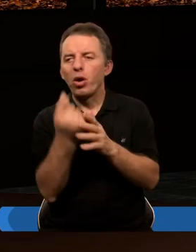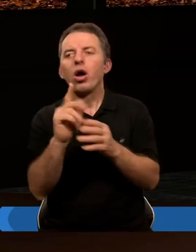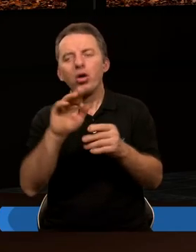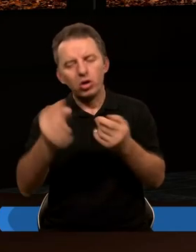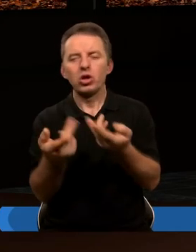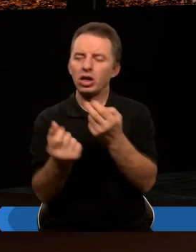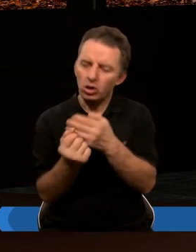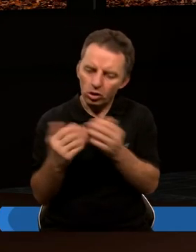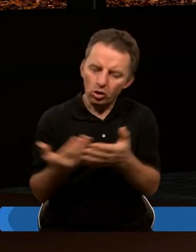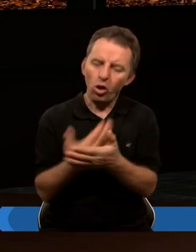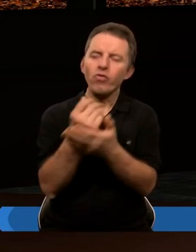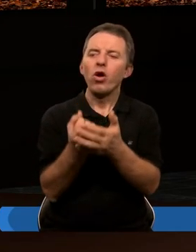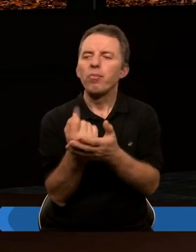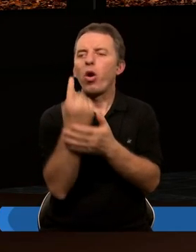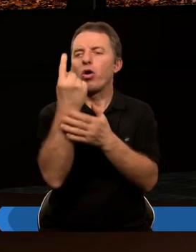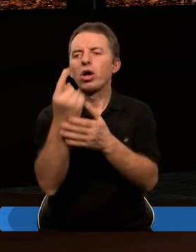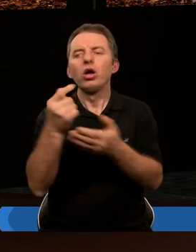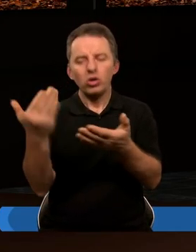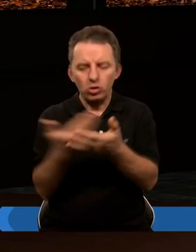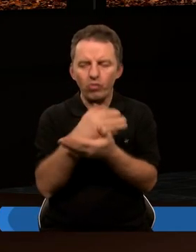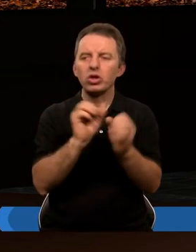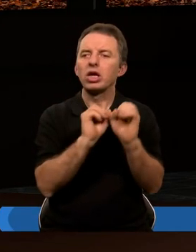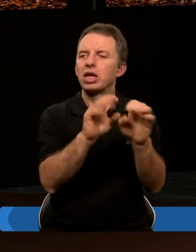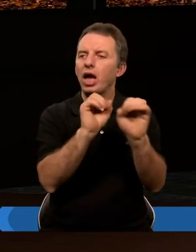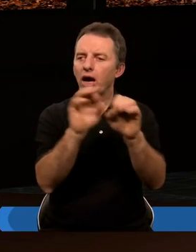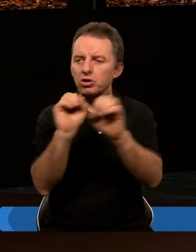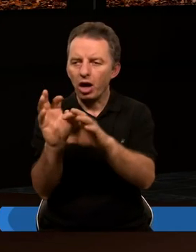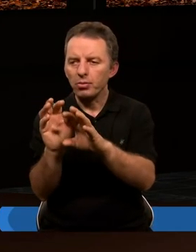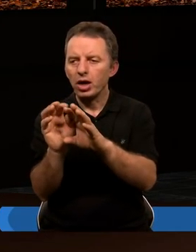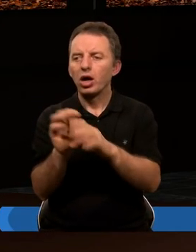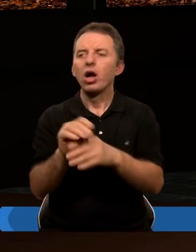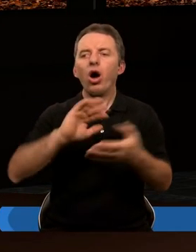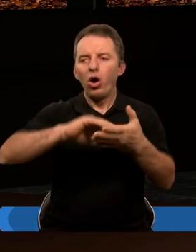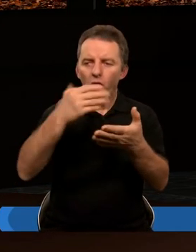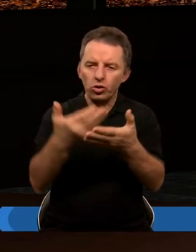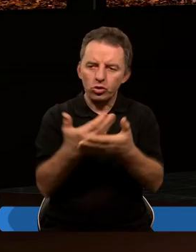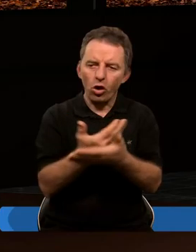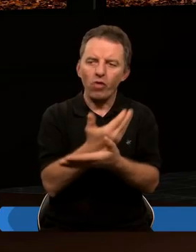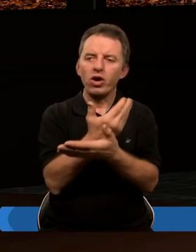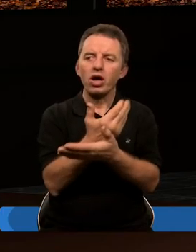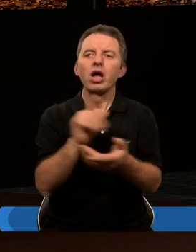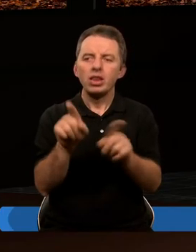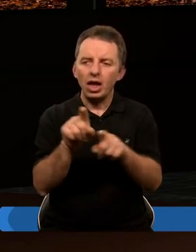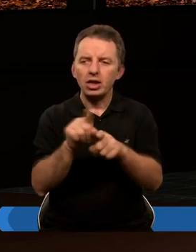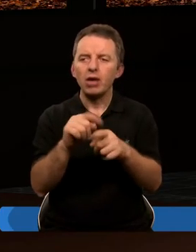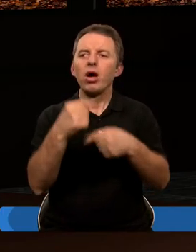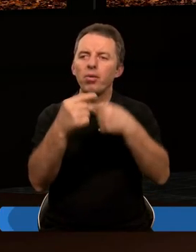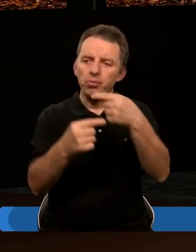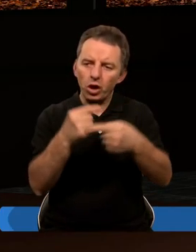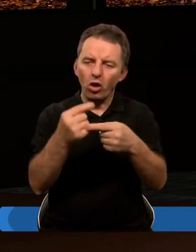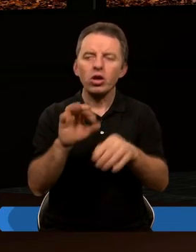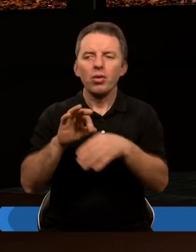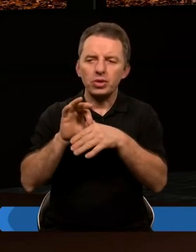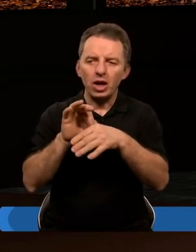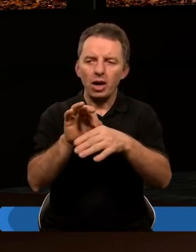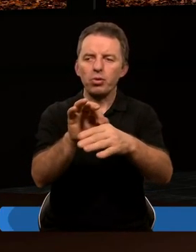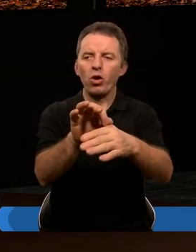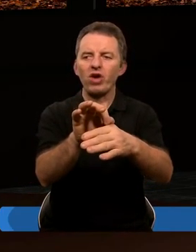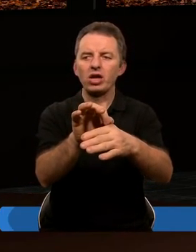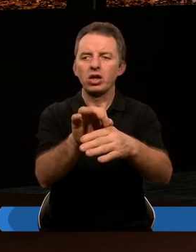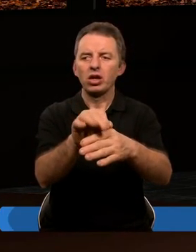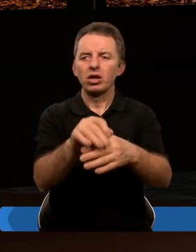bo się znowu pojawi. Znowu się zakażamy i od nowa ten sam proces trzeba przeprowadzić